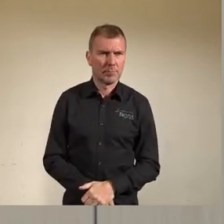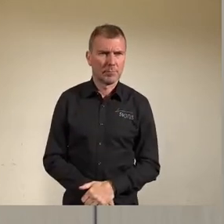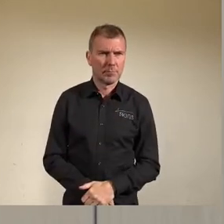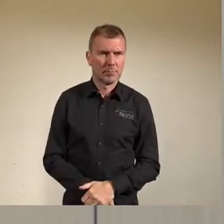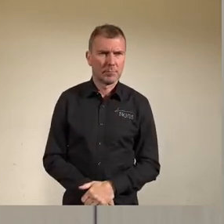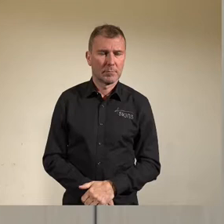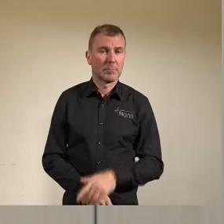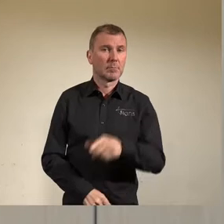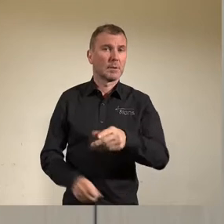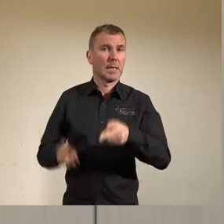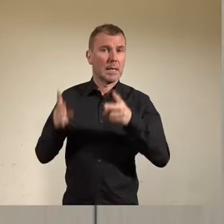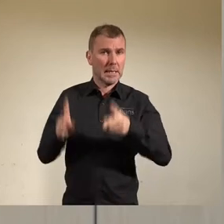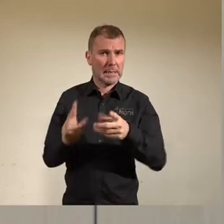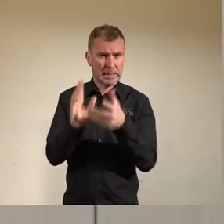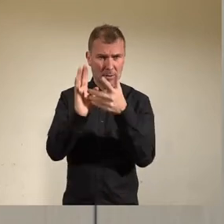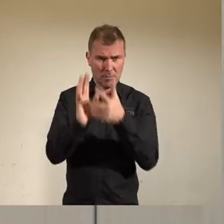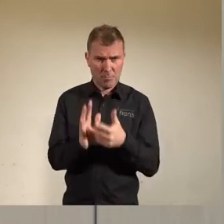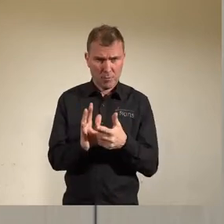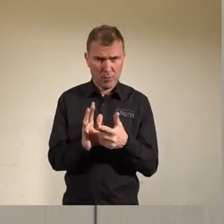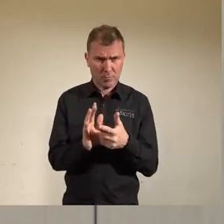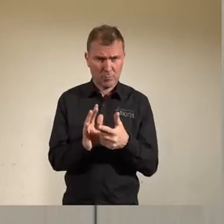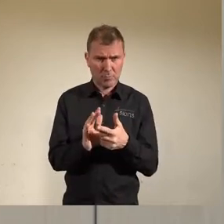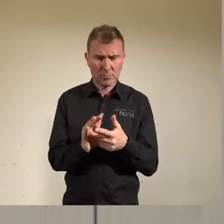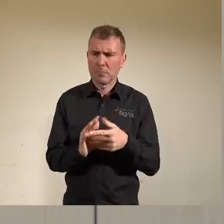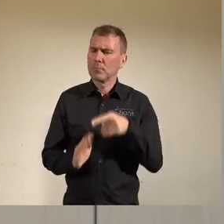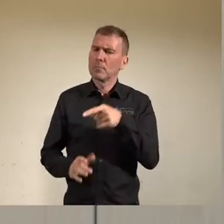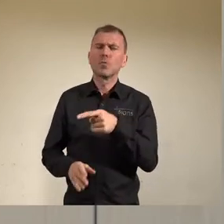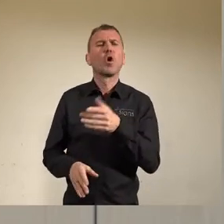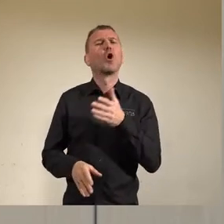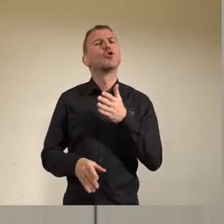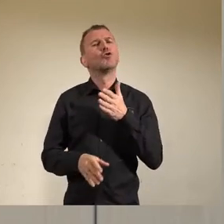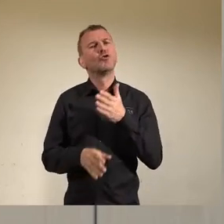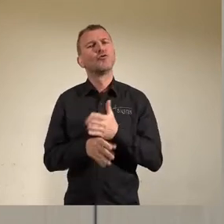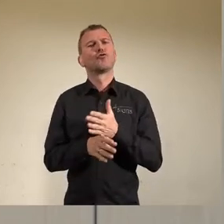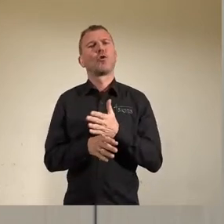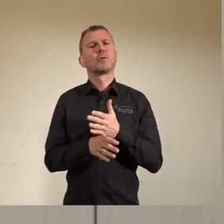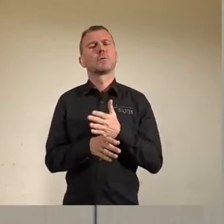Bei der rechtlichen Prüfung, darauf wurde ja auch schon im